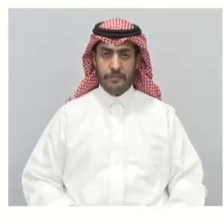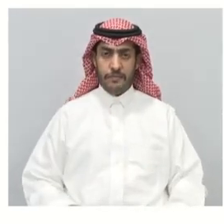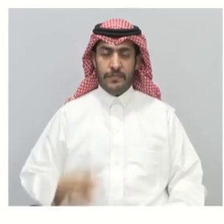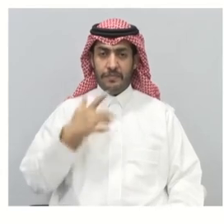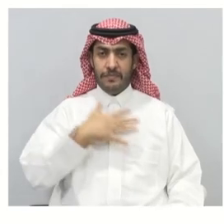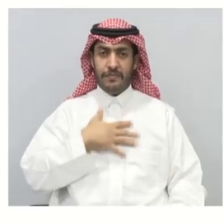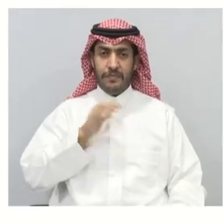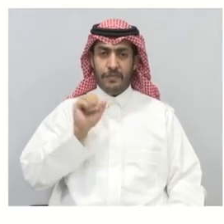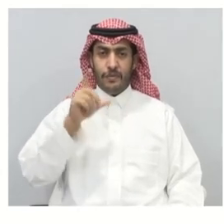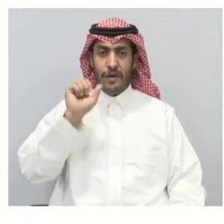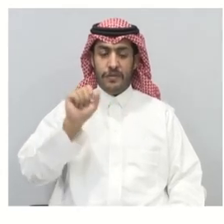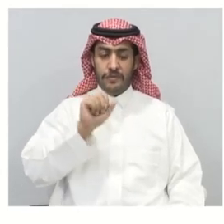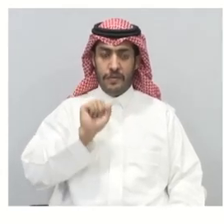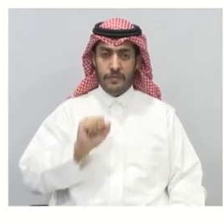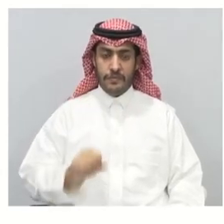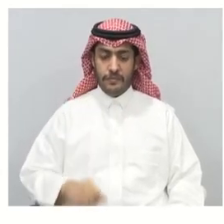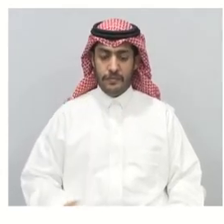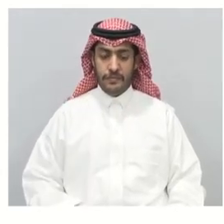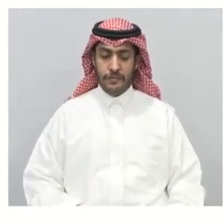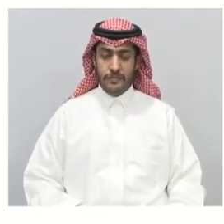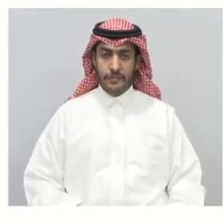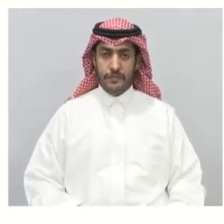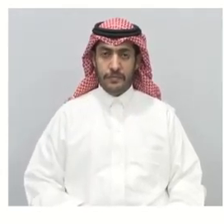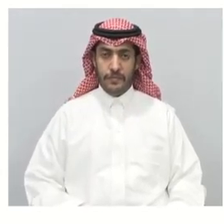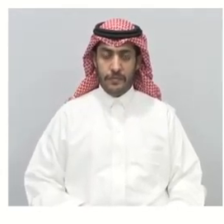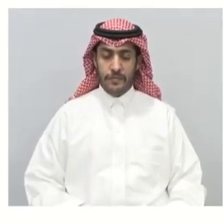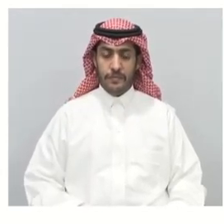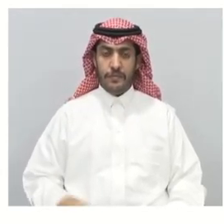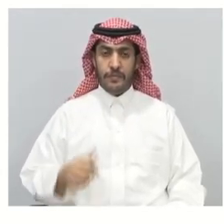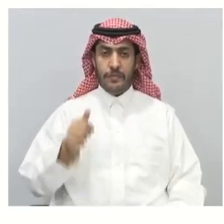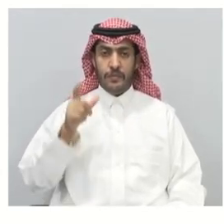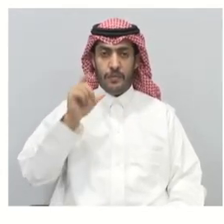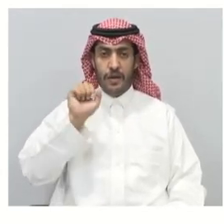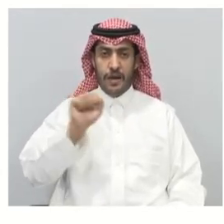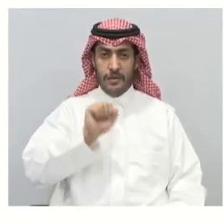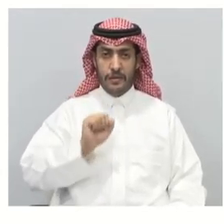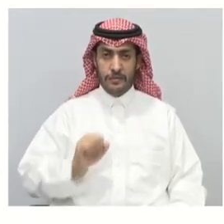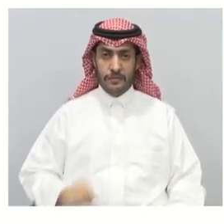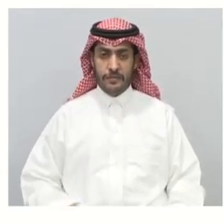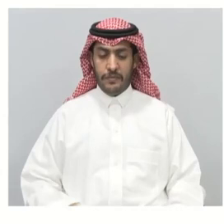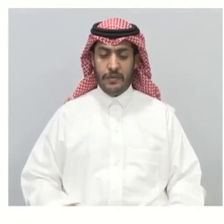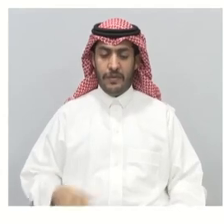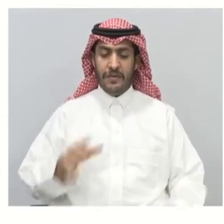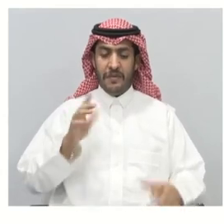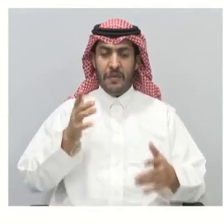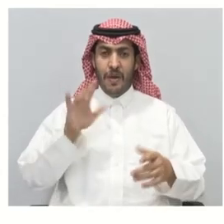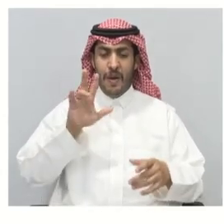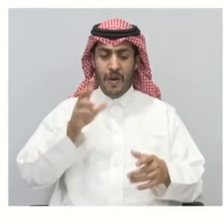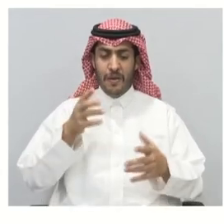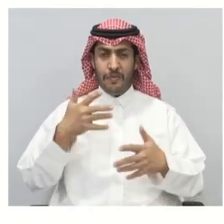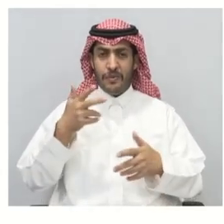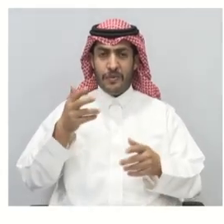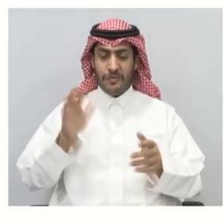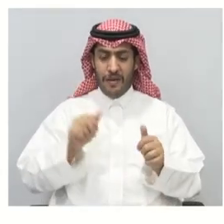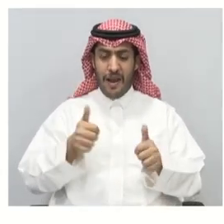تعبر عن ذلك اذا لاحظ هنا اظن ما نسمى بتلوث البيئه وايضا ساء فعلا الملوثون للبيئه المقصود بها